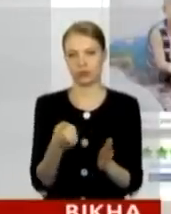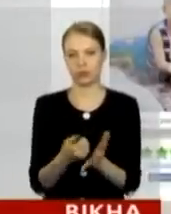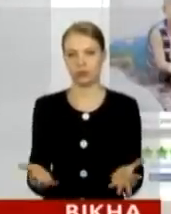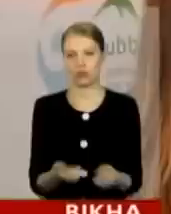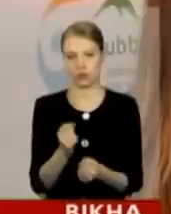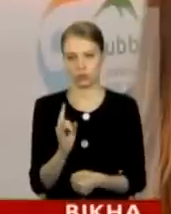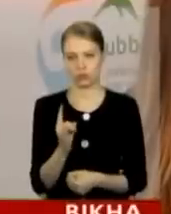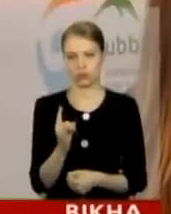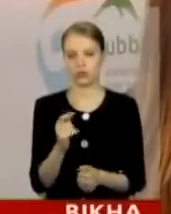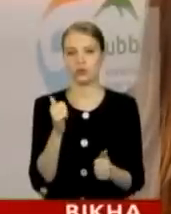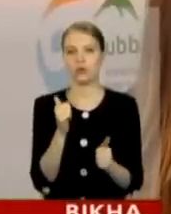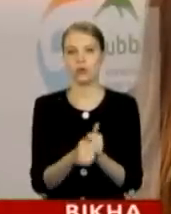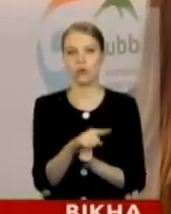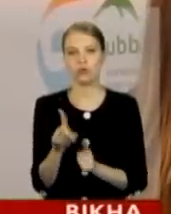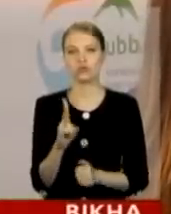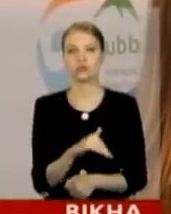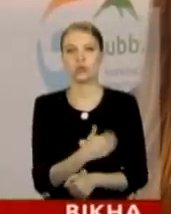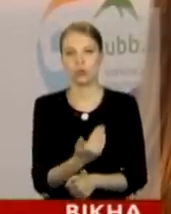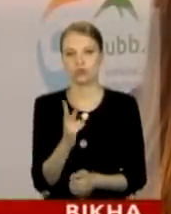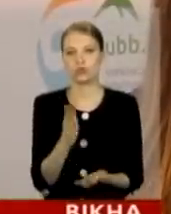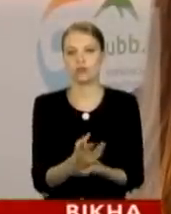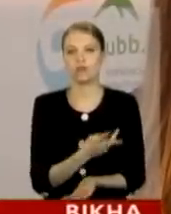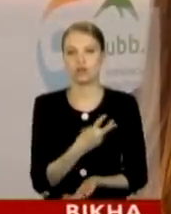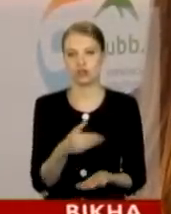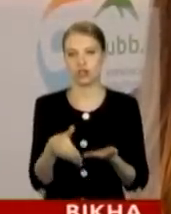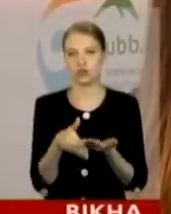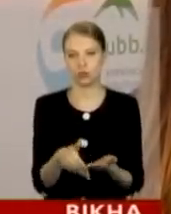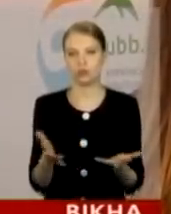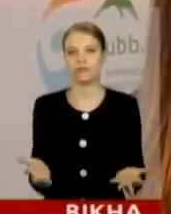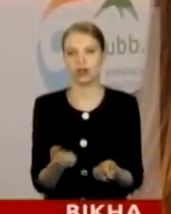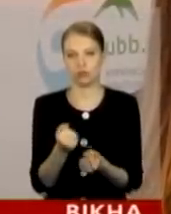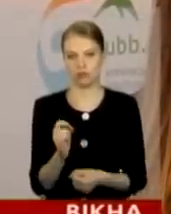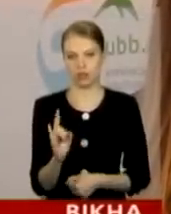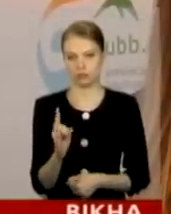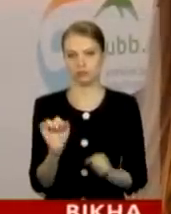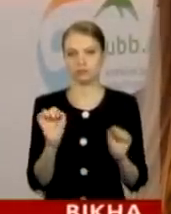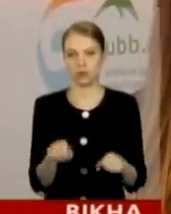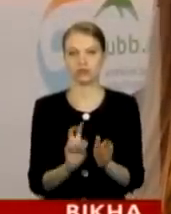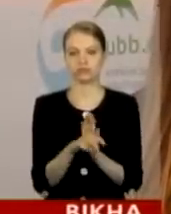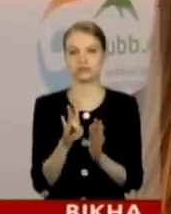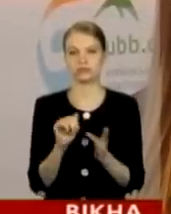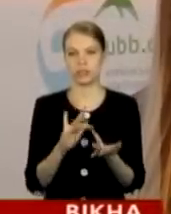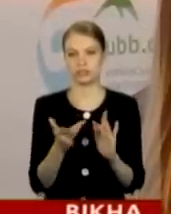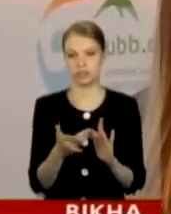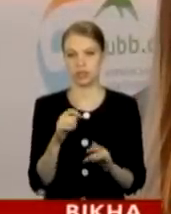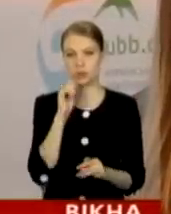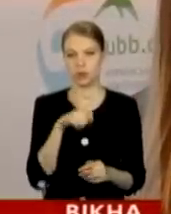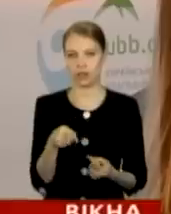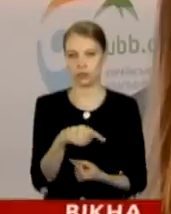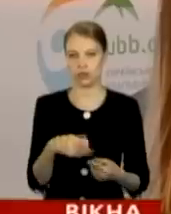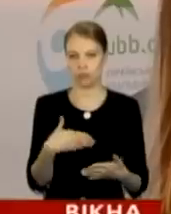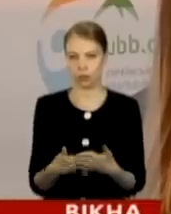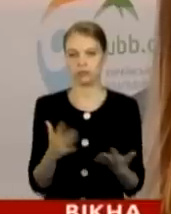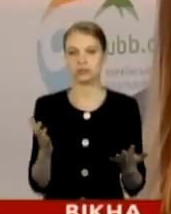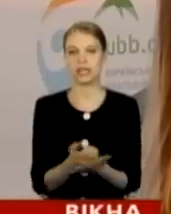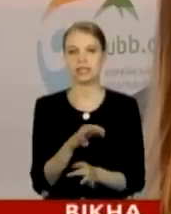порятунку дитини. Кожен, хто хоче, хто має бажання допомогти врятувати хлопчика, може зайти на сайт української біржі благодійності,